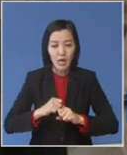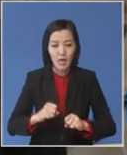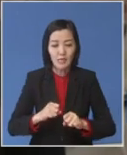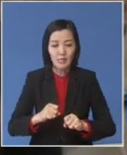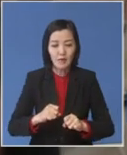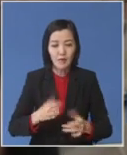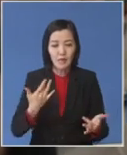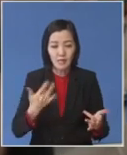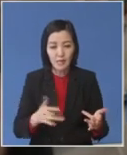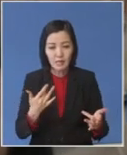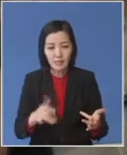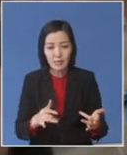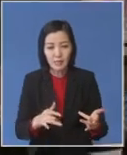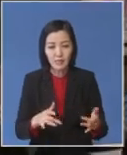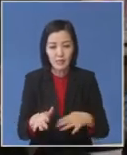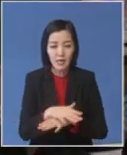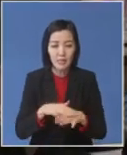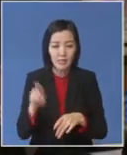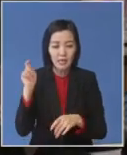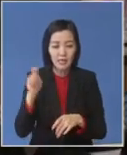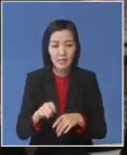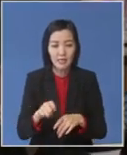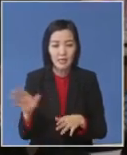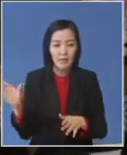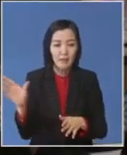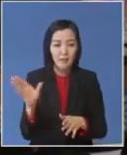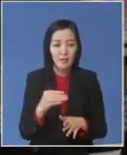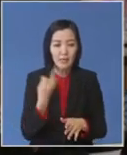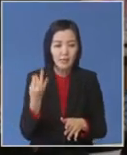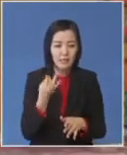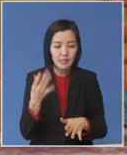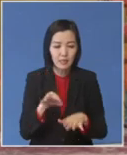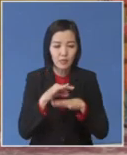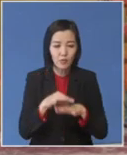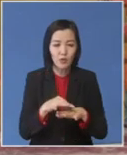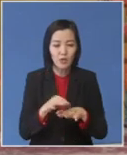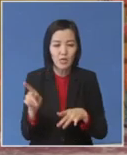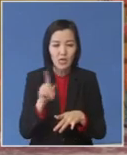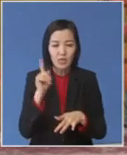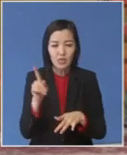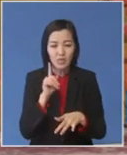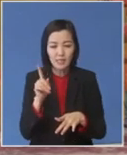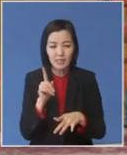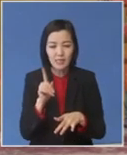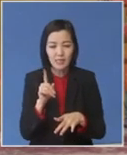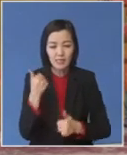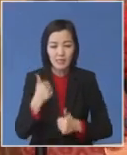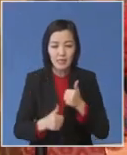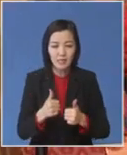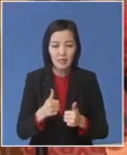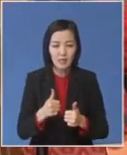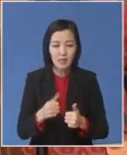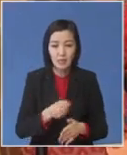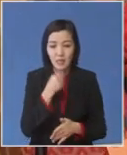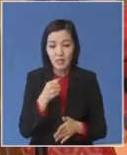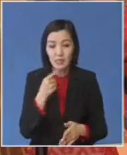ішіне тартып қияға көз салған жас қырандар томағасын тартуға асығып жеткен. Тай мен құнан жарысы дегенмен араларында өздерін ересек